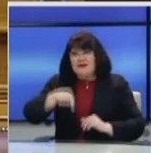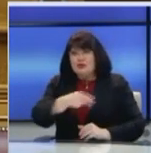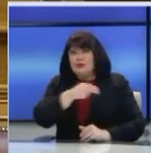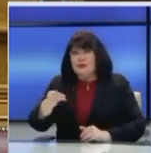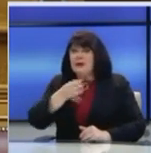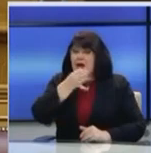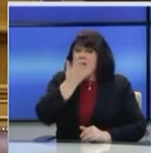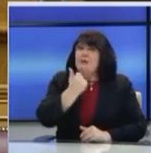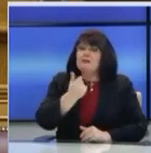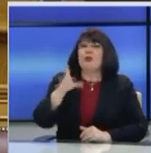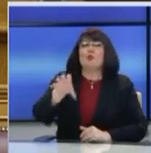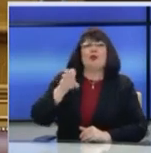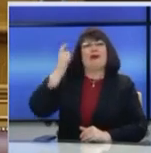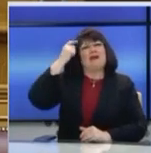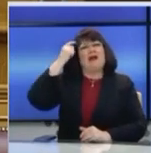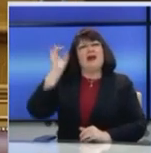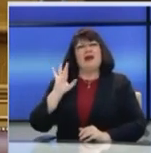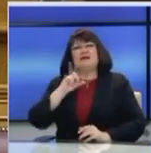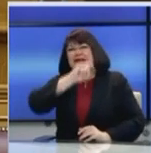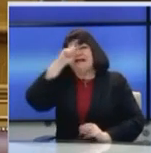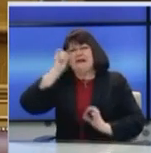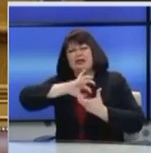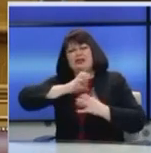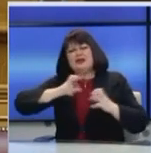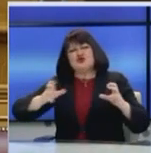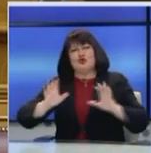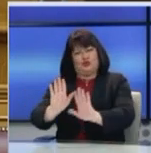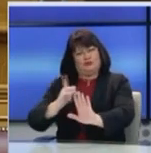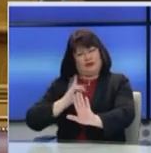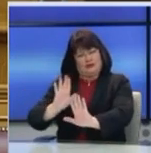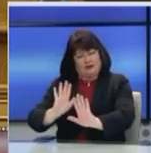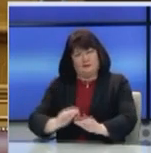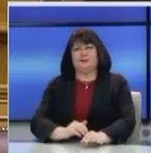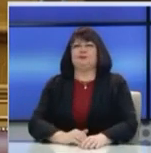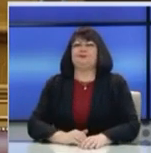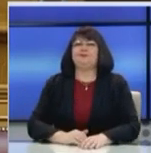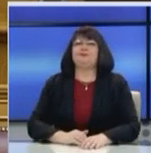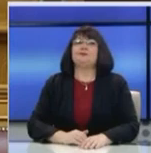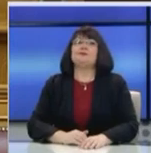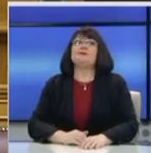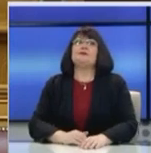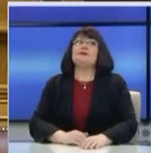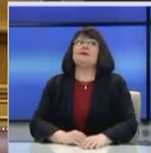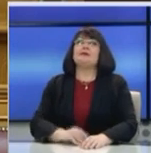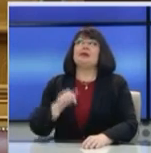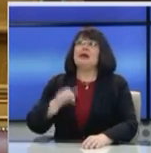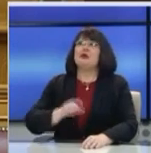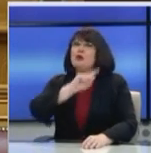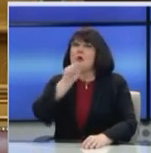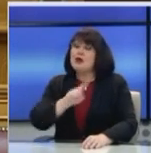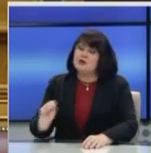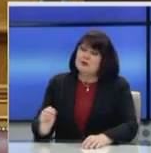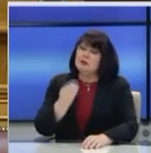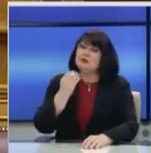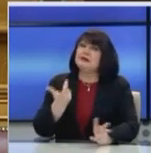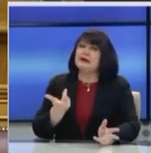τοποθετηθεί επειδή αντιλαμβανόμουν την περιπλοκότητά του. Περιμένετε, κύριε Τσίπρα. Το ερώτημα λοιπόν εδώ πέρα